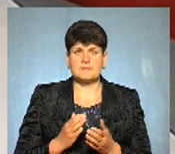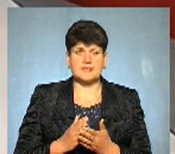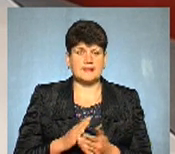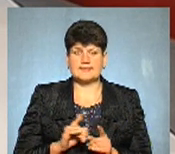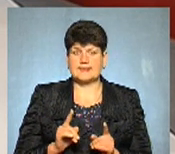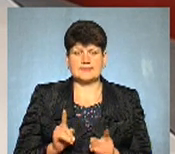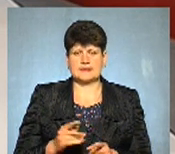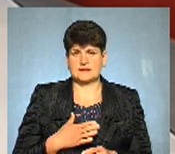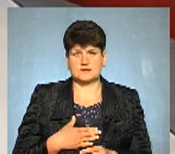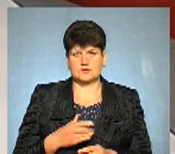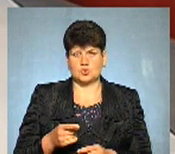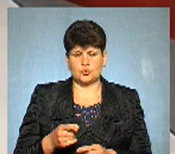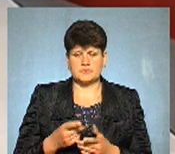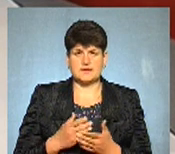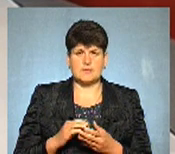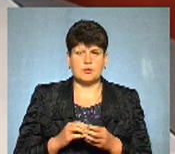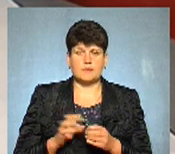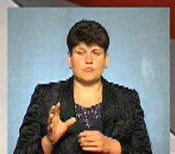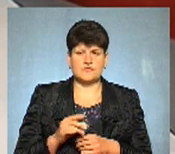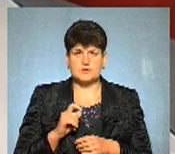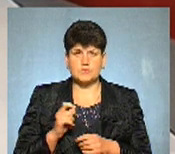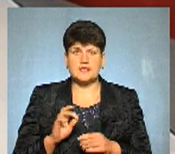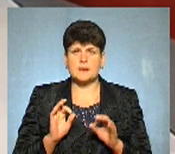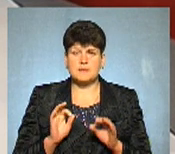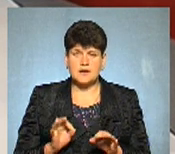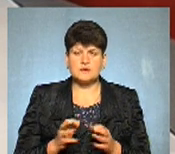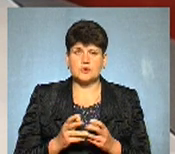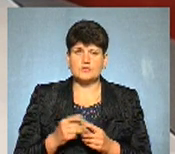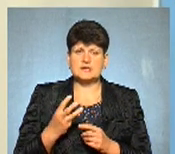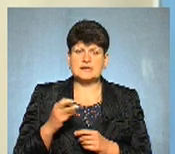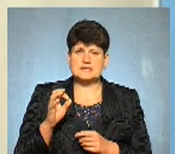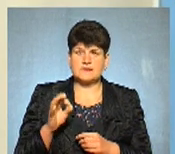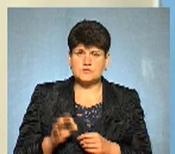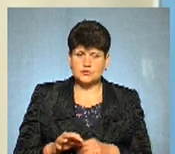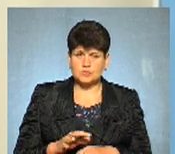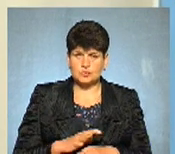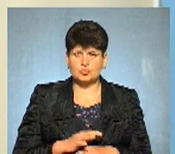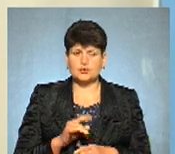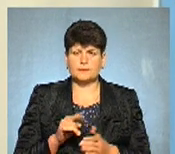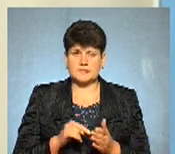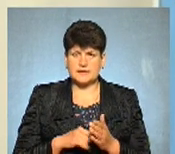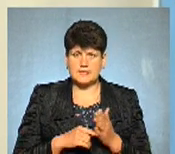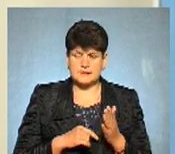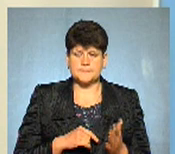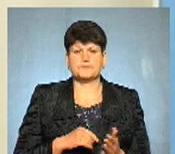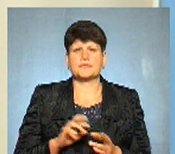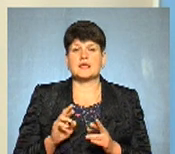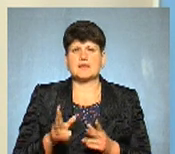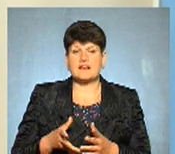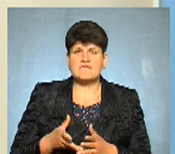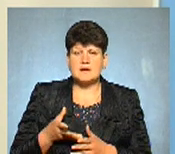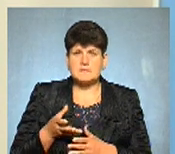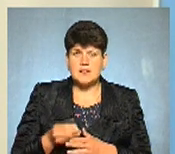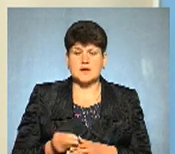нашою тернопільською, це є проблема по всій Україні. Як правильно нараховувати тих 300% було також питання, як виплачувати,